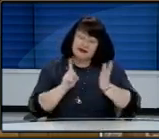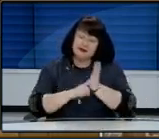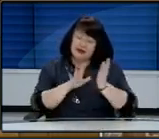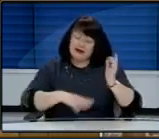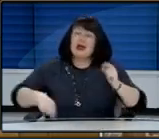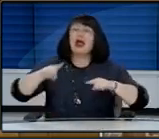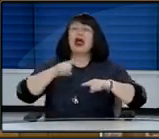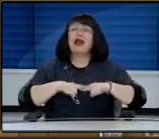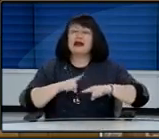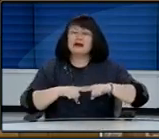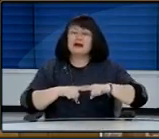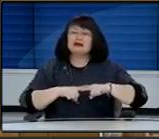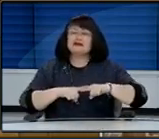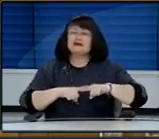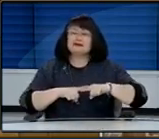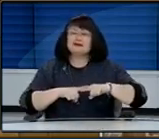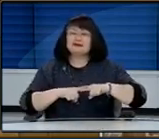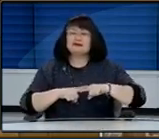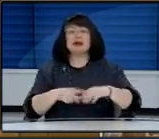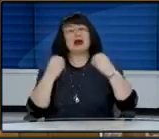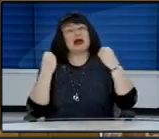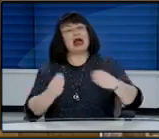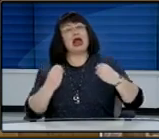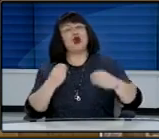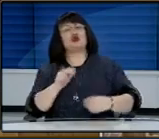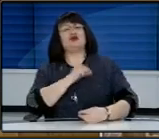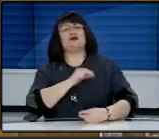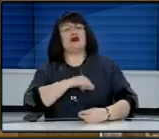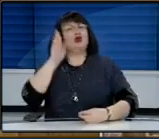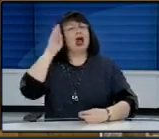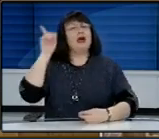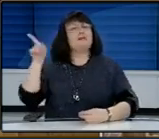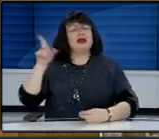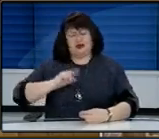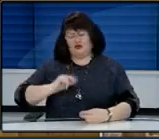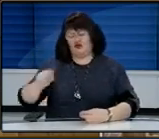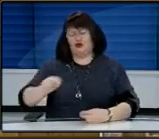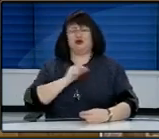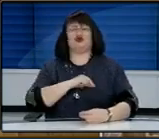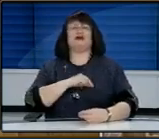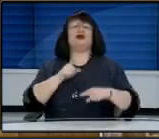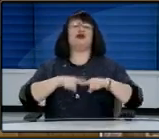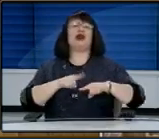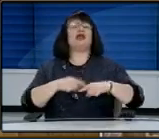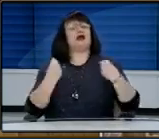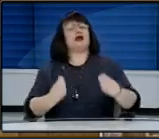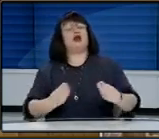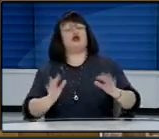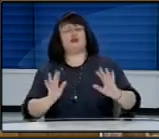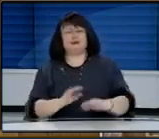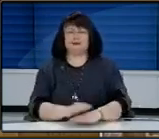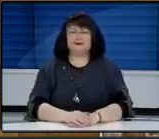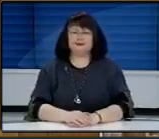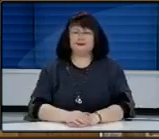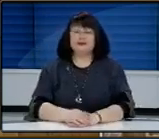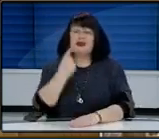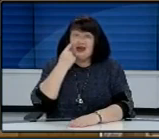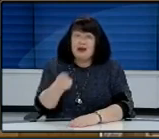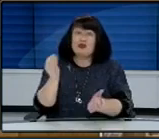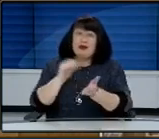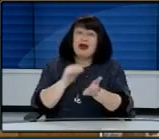Έλληνες πως ό,τι είναι καλό για τα συμφέροντα των ΗΠΑ είναι καλό και για τα δικά μας συμφέροντα. Και ας βλέπουμε ξανά και